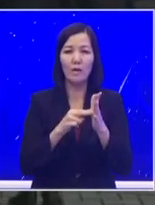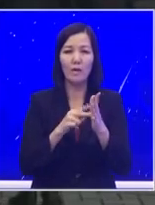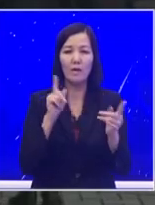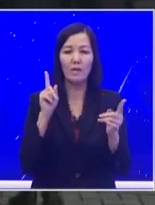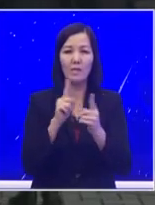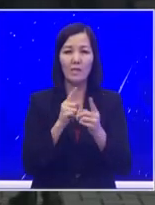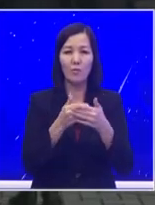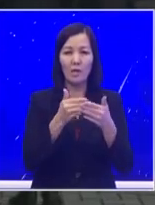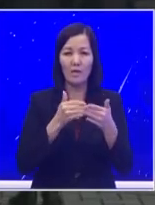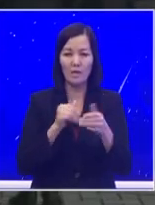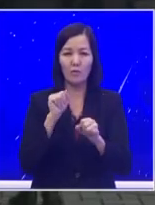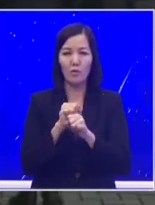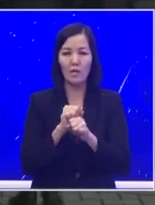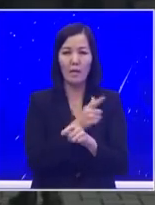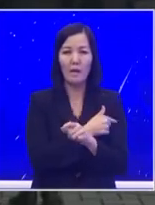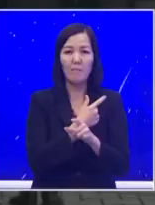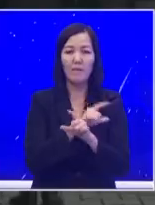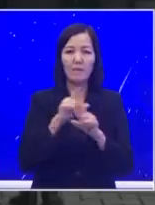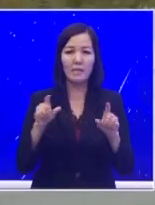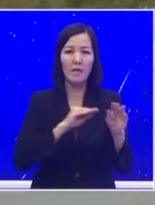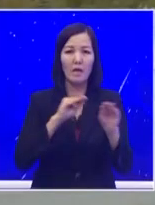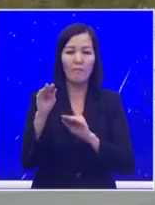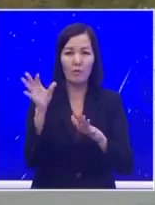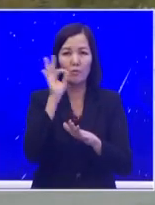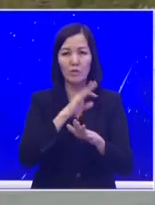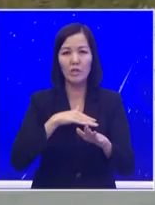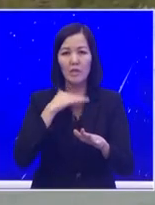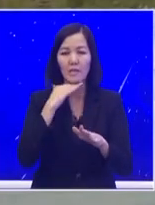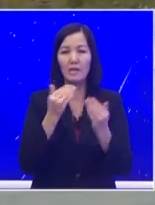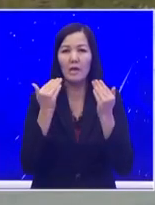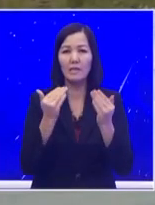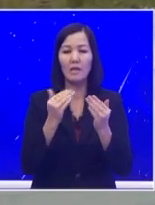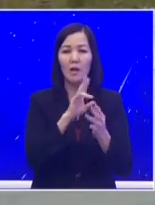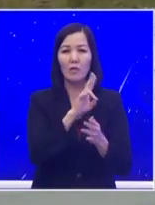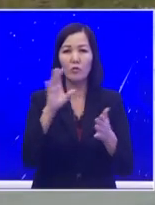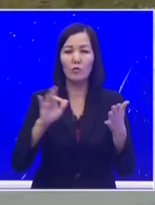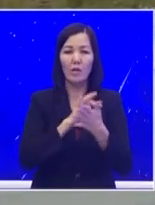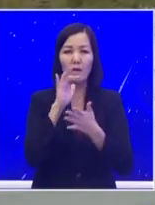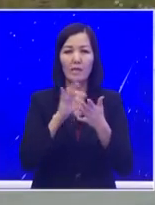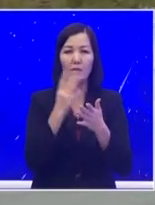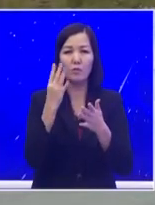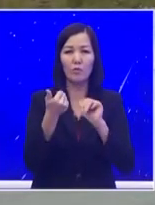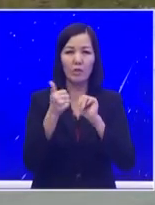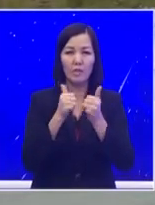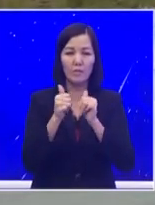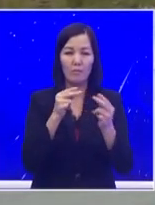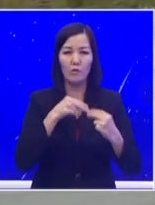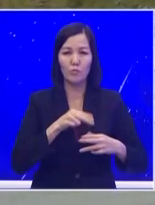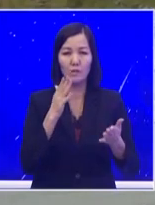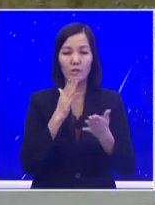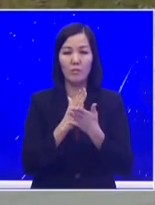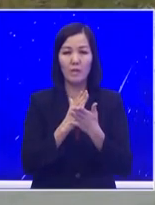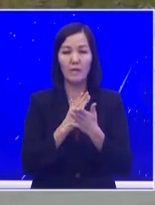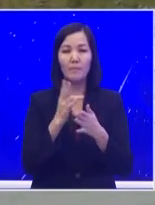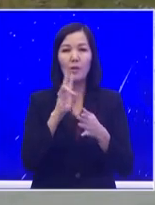кейінге шегерілді. Медициналық құралдар, дәрі-дәрмек жеткілікті. Қазір елордадағы дәрігерлер 4 кезекпен жұмыс істеуде.